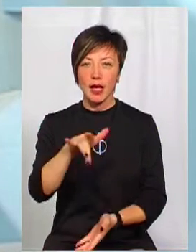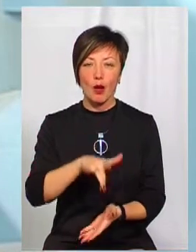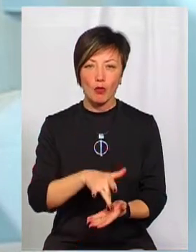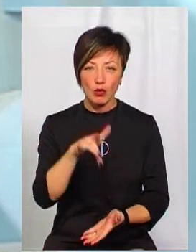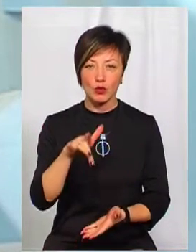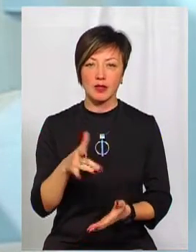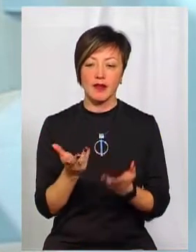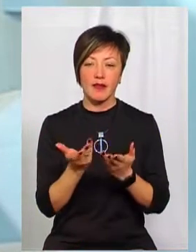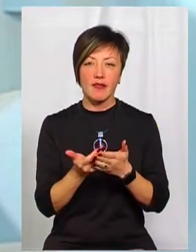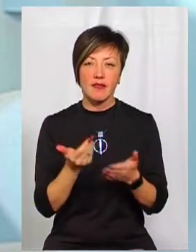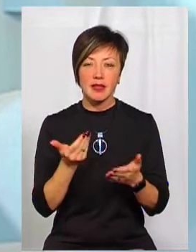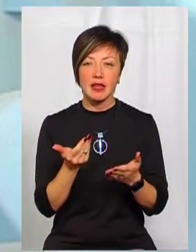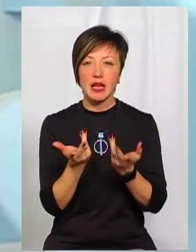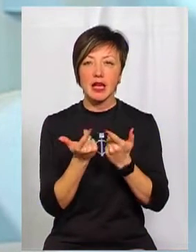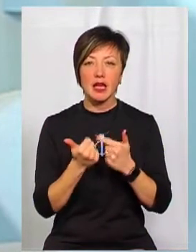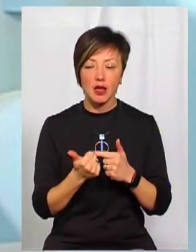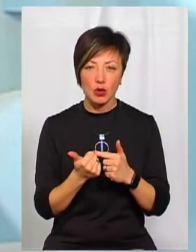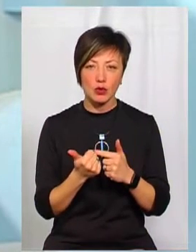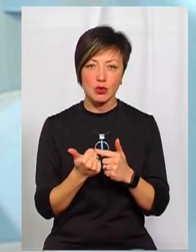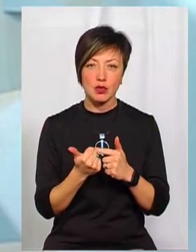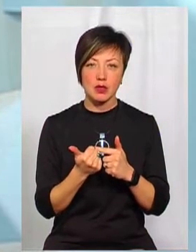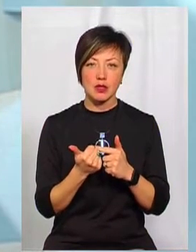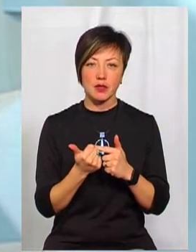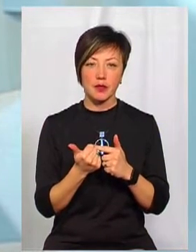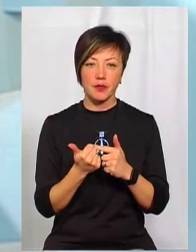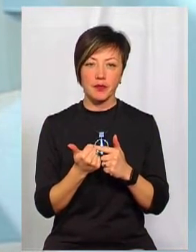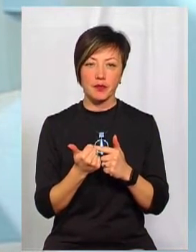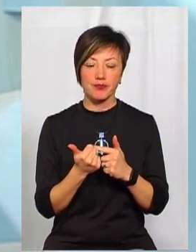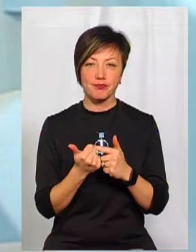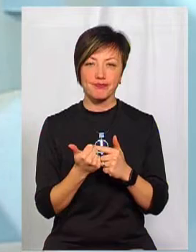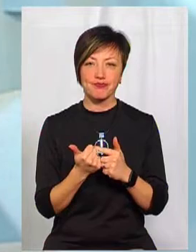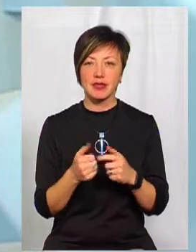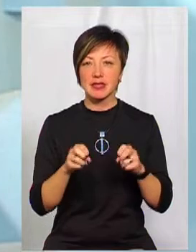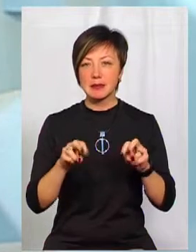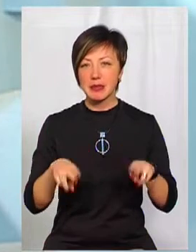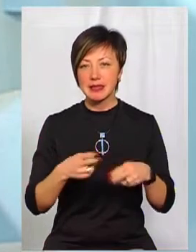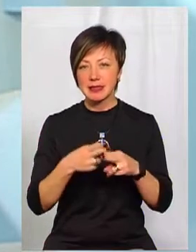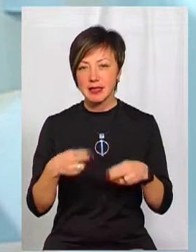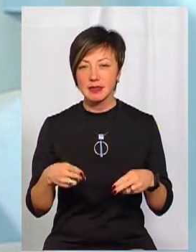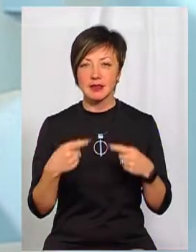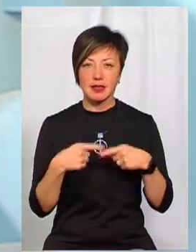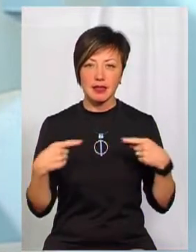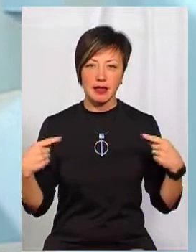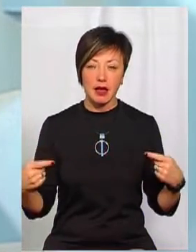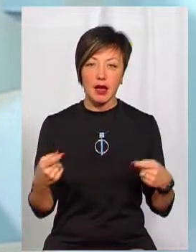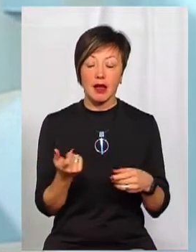пунктів, від кількості шкафних станцій, катодних і так далі. Це